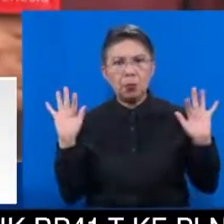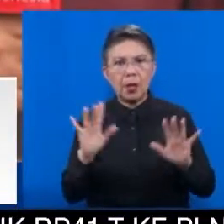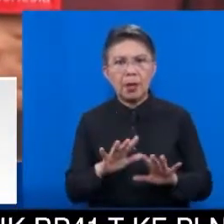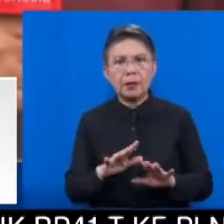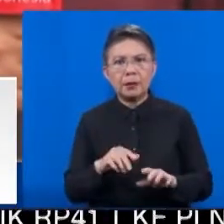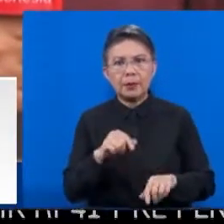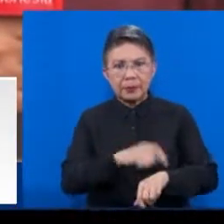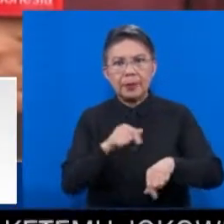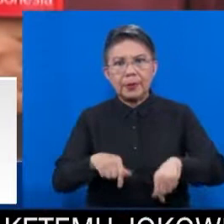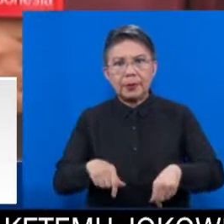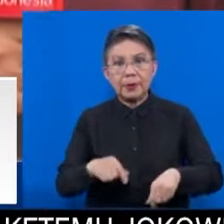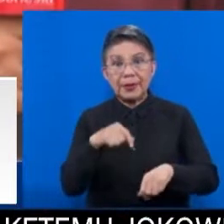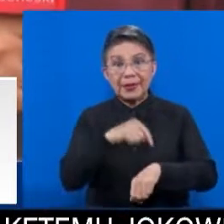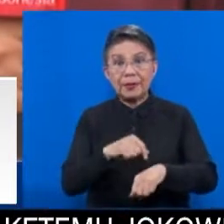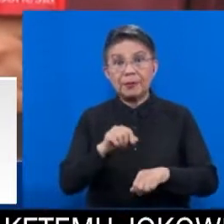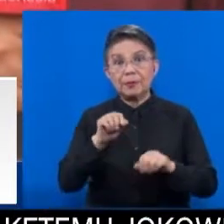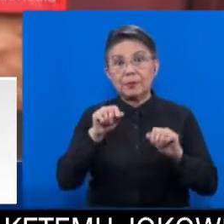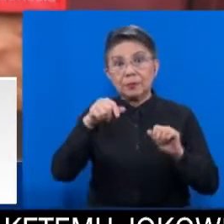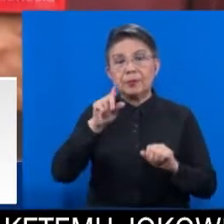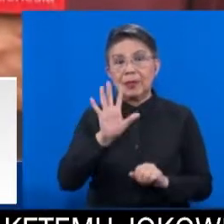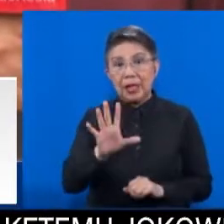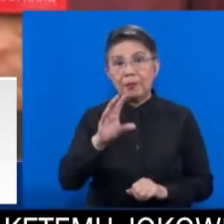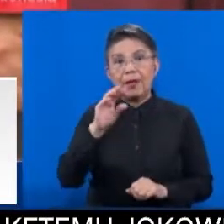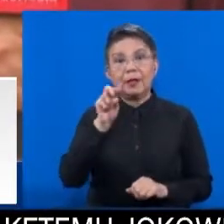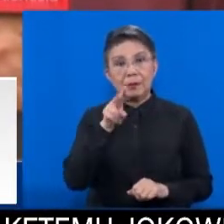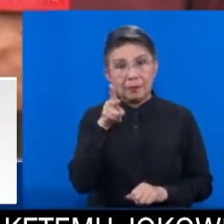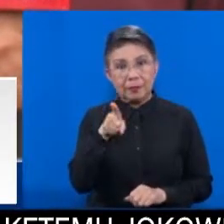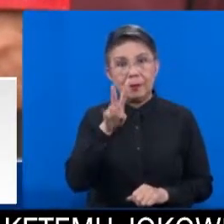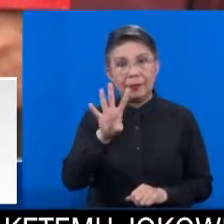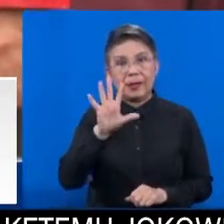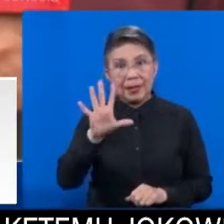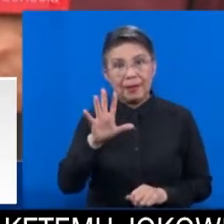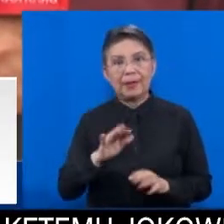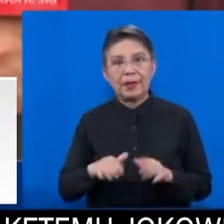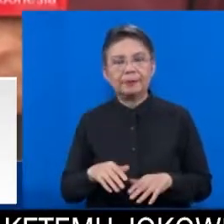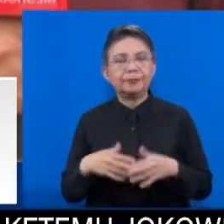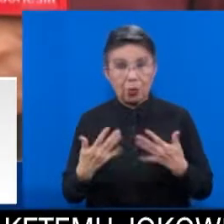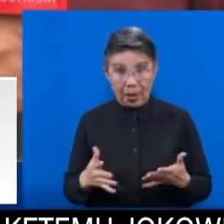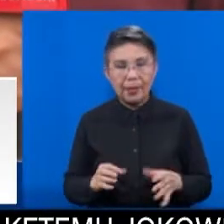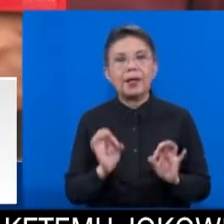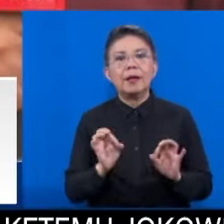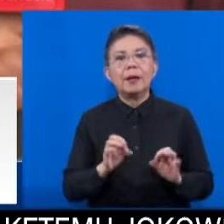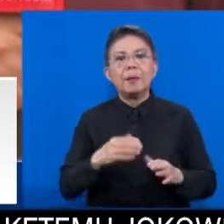untuk berziarah hingga pukul 17.45 atau menjelang maghrib. Lalu adakah peraturan khusus dari